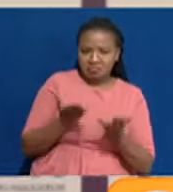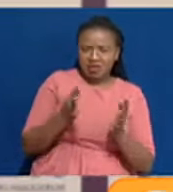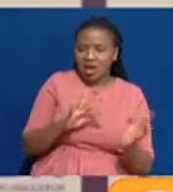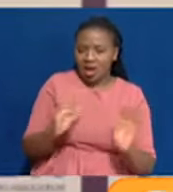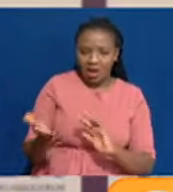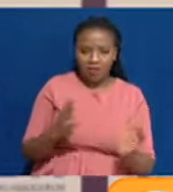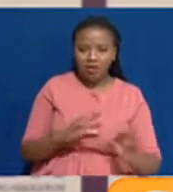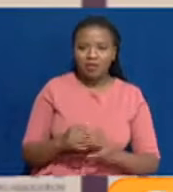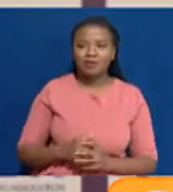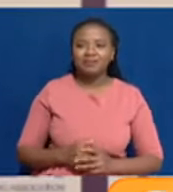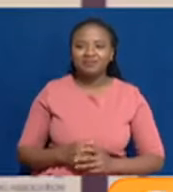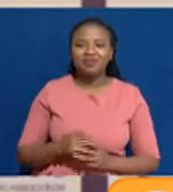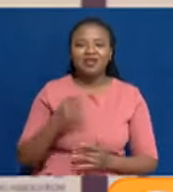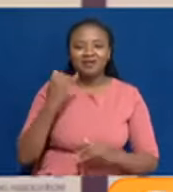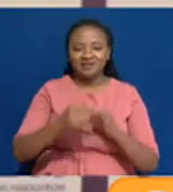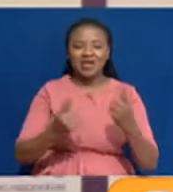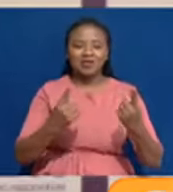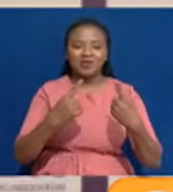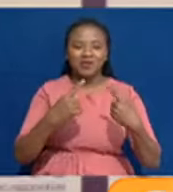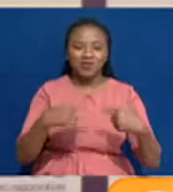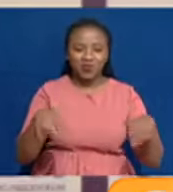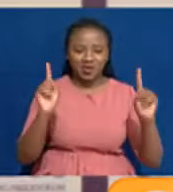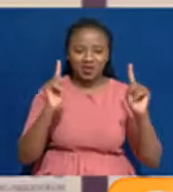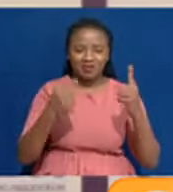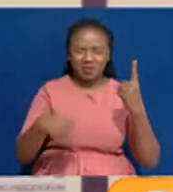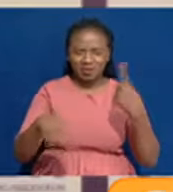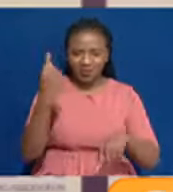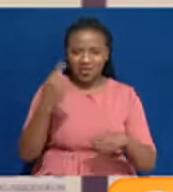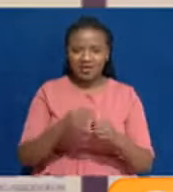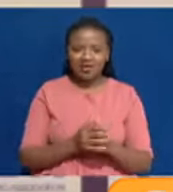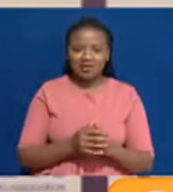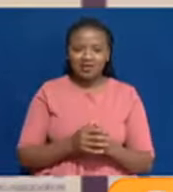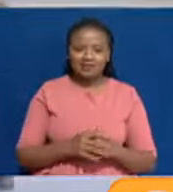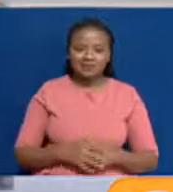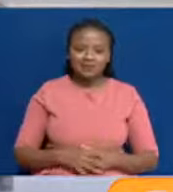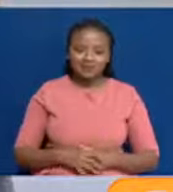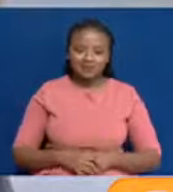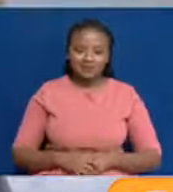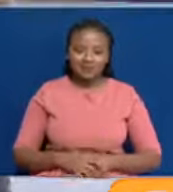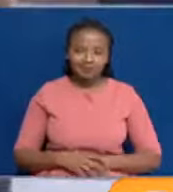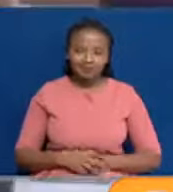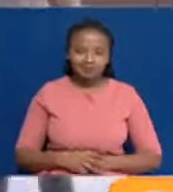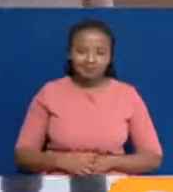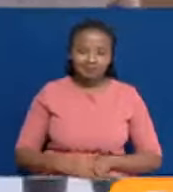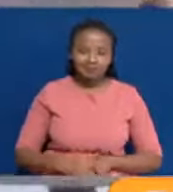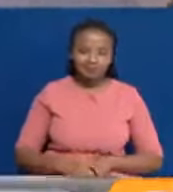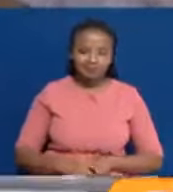na hiyo game plan ya makoach na ikawaka. So round ya pili nikachukua, round ya tatu pia nikachukua.